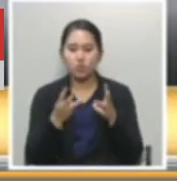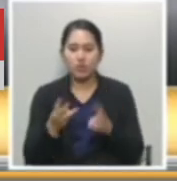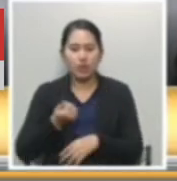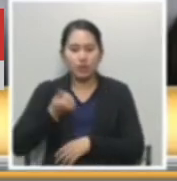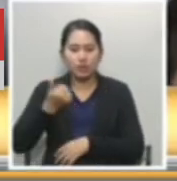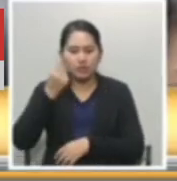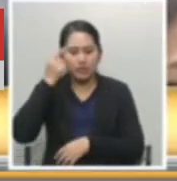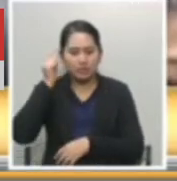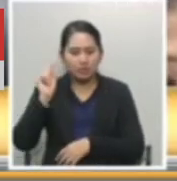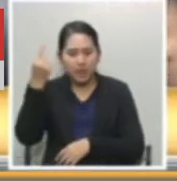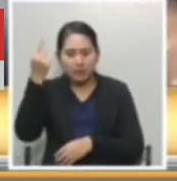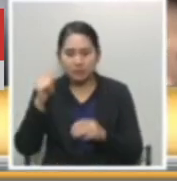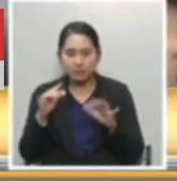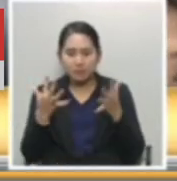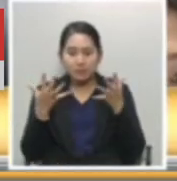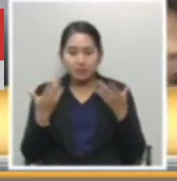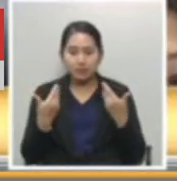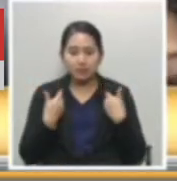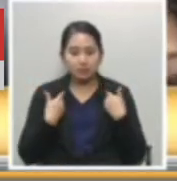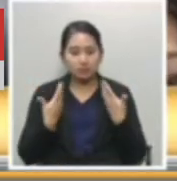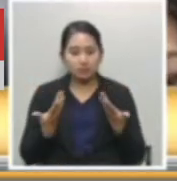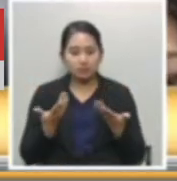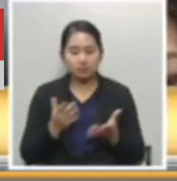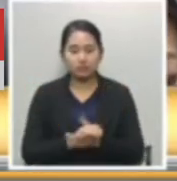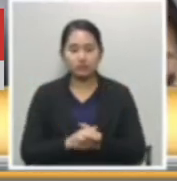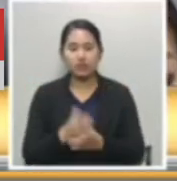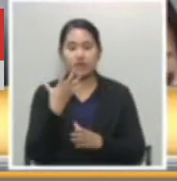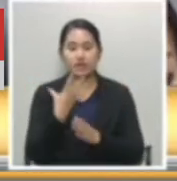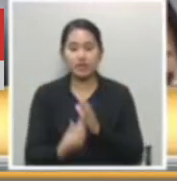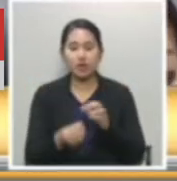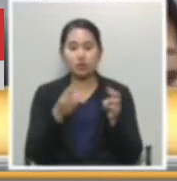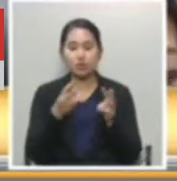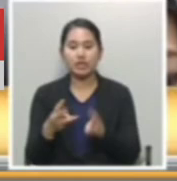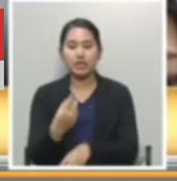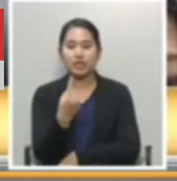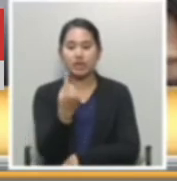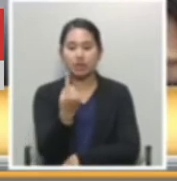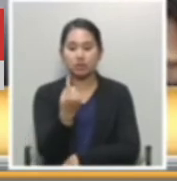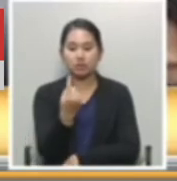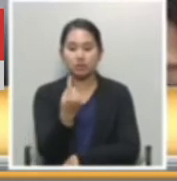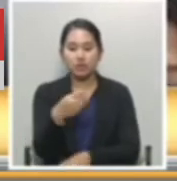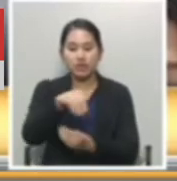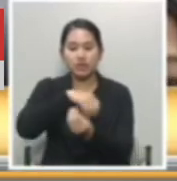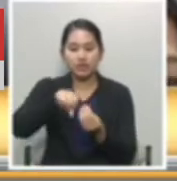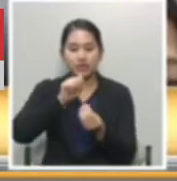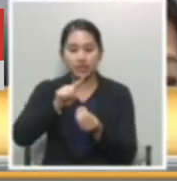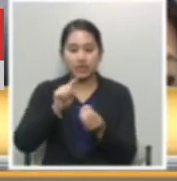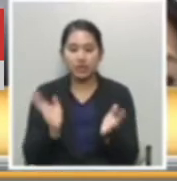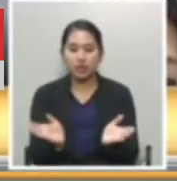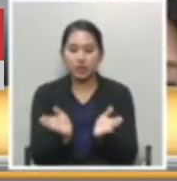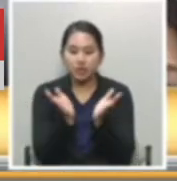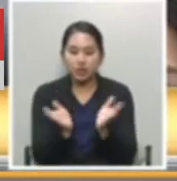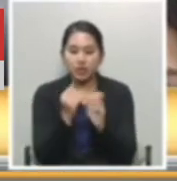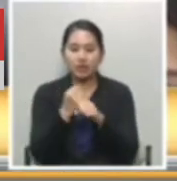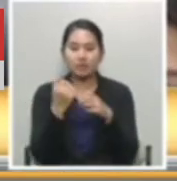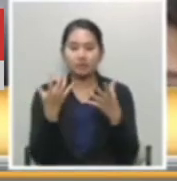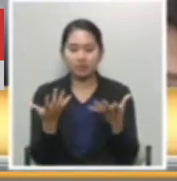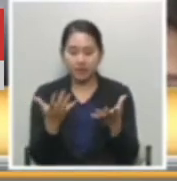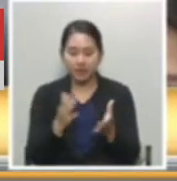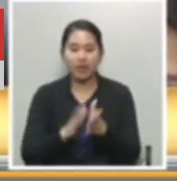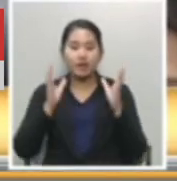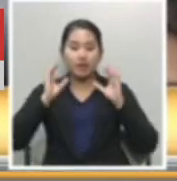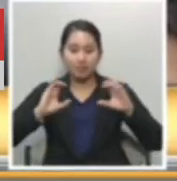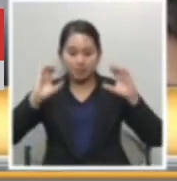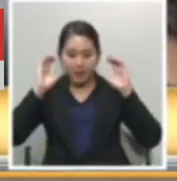ผมคิดว่าเป็นวิธีที่เหลืออยู่วิธีเดียวคือจะต้องกระตุ้นเศรษฐกิจด้วยการใช้จ่ายภาครั